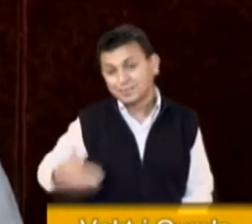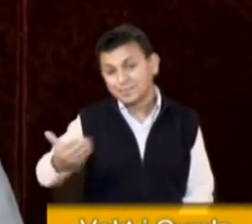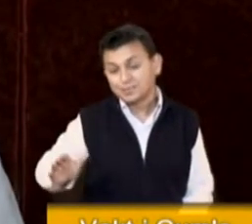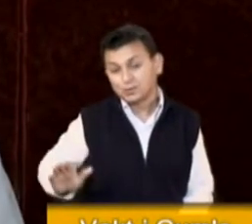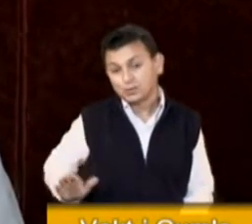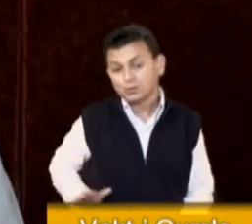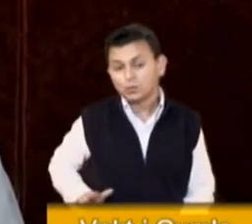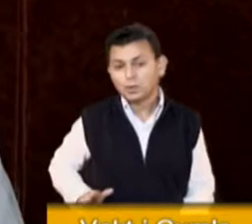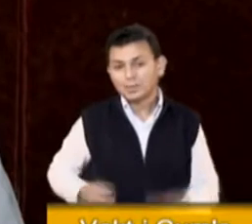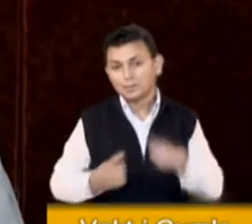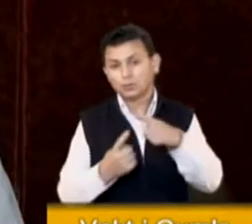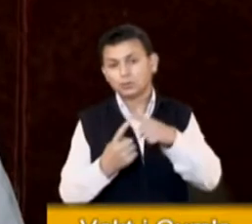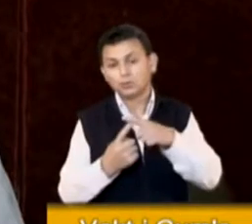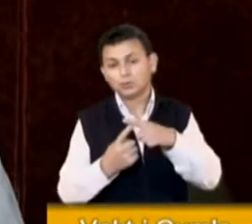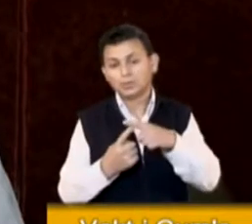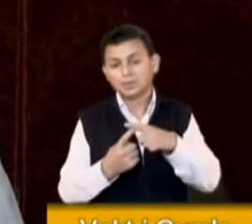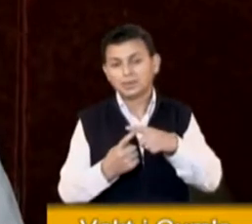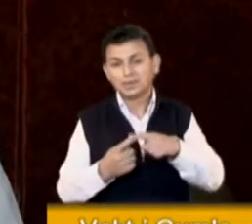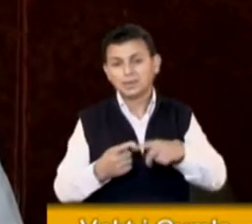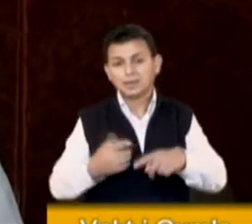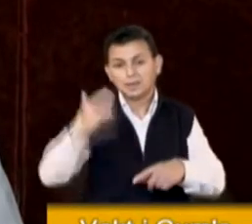Hasan ve Hüseyin Efendimiz'e